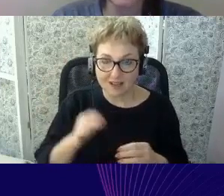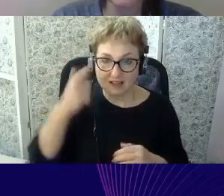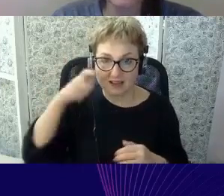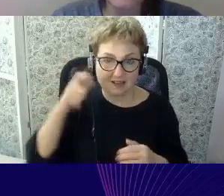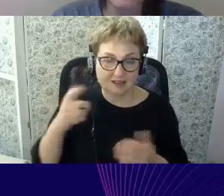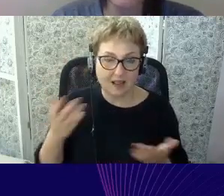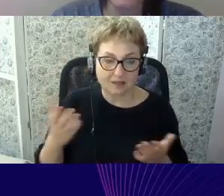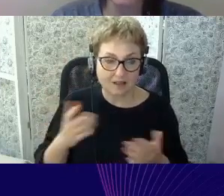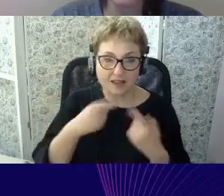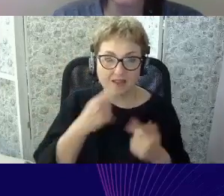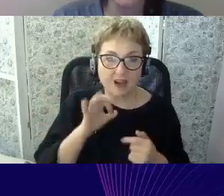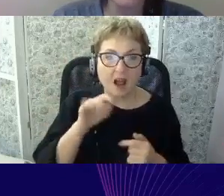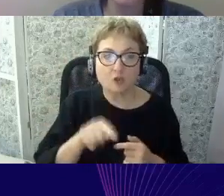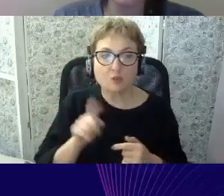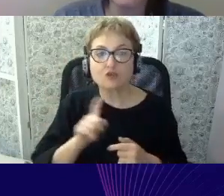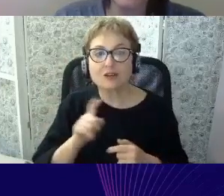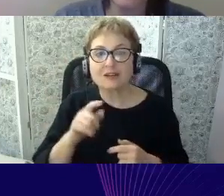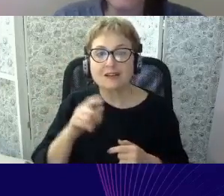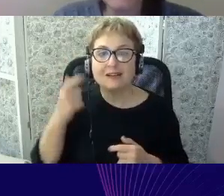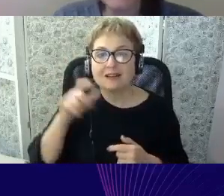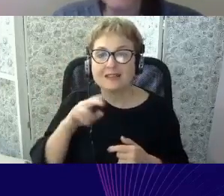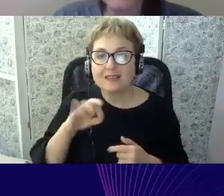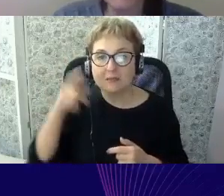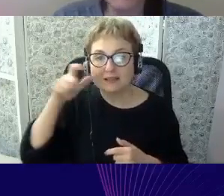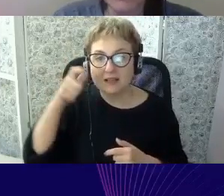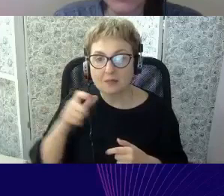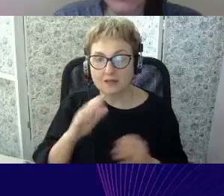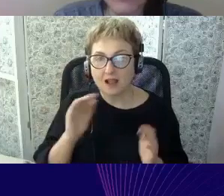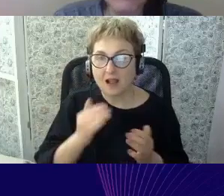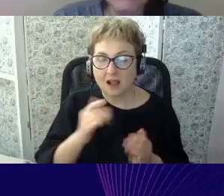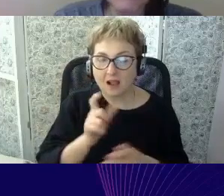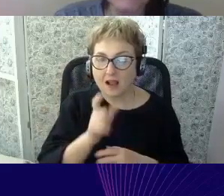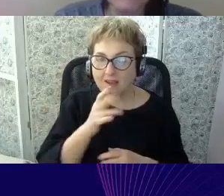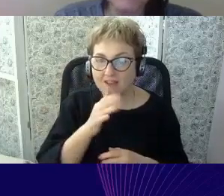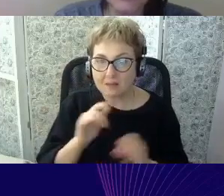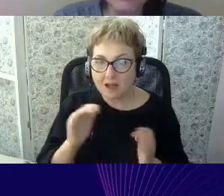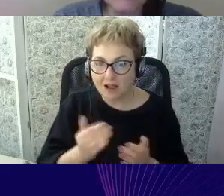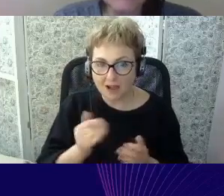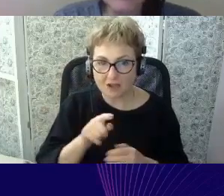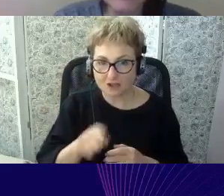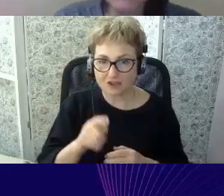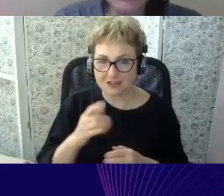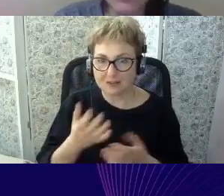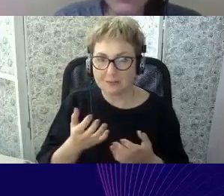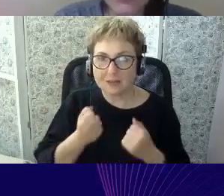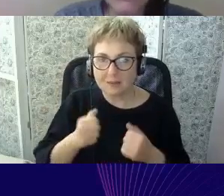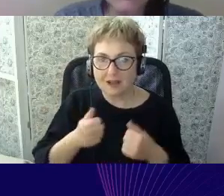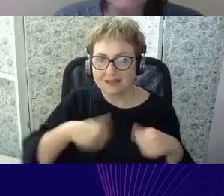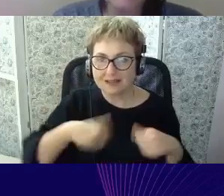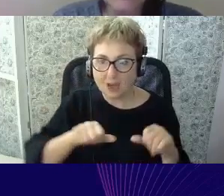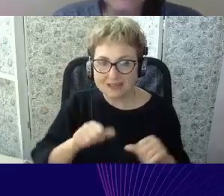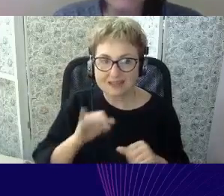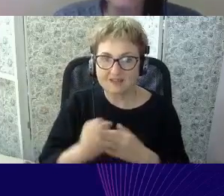демэкзамена. Не говоря о том, что демэкзамен имеет ограничение по времени и принимается комиссионно,